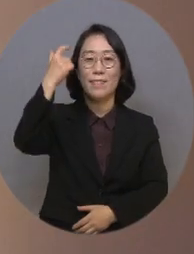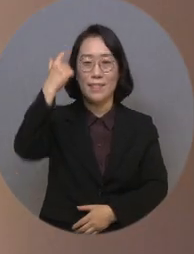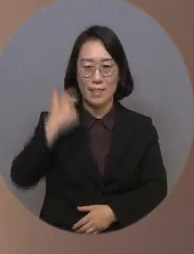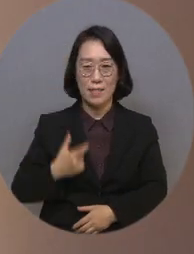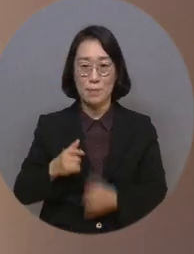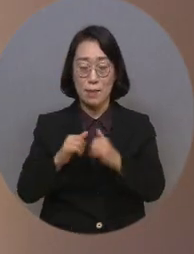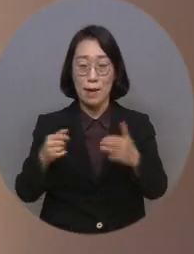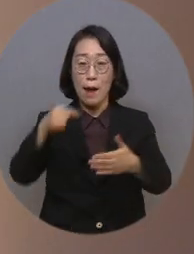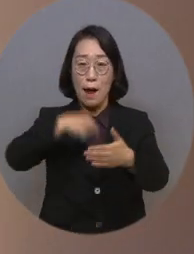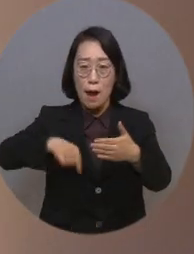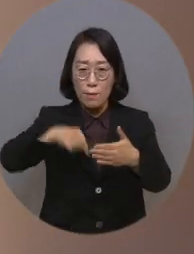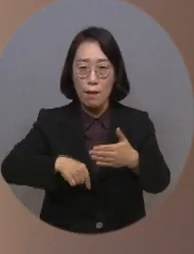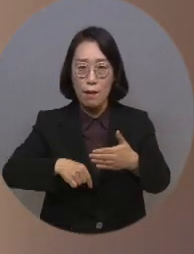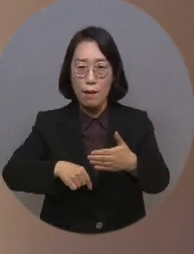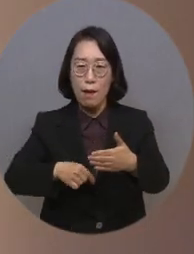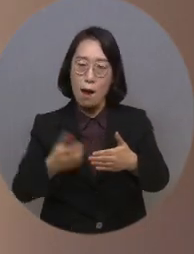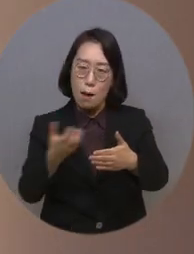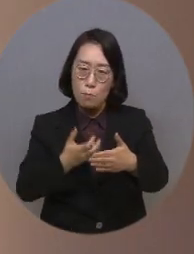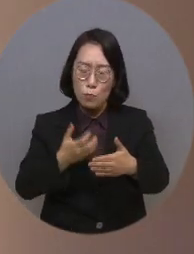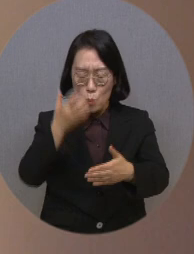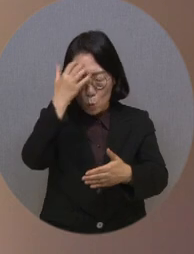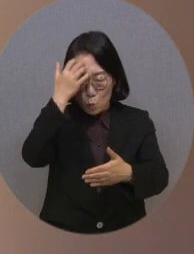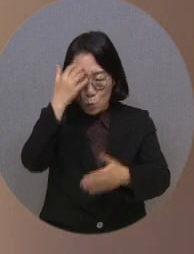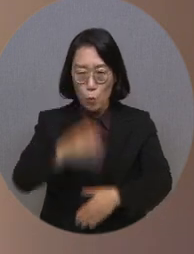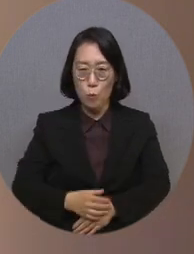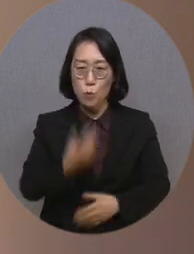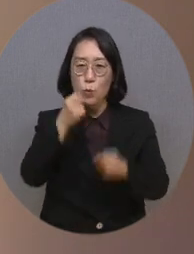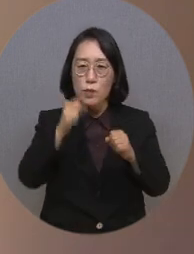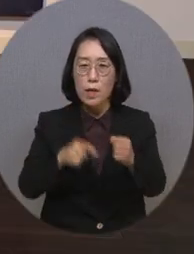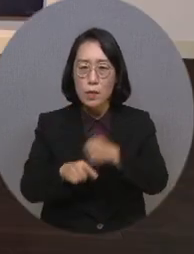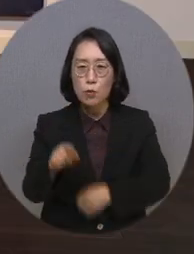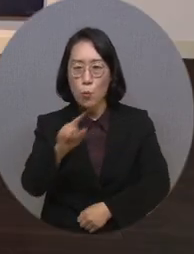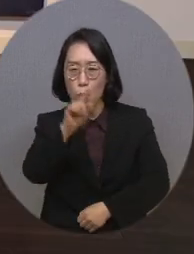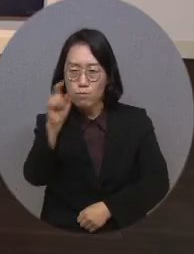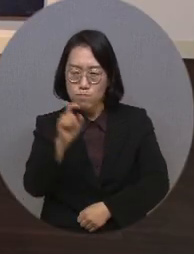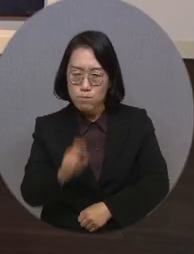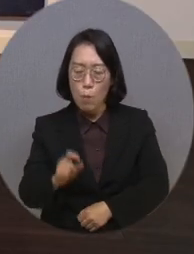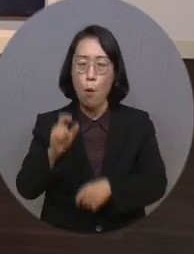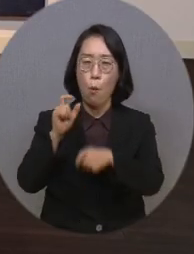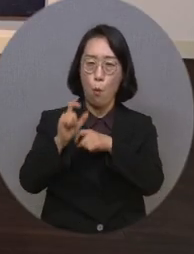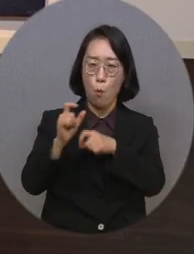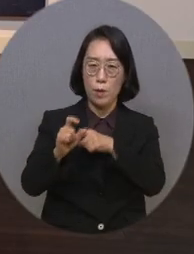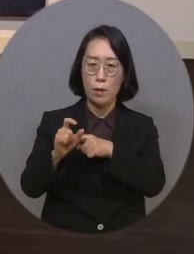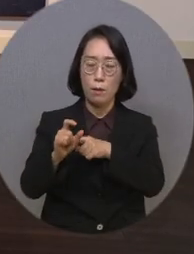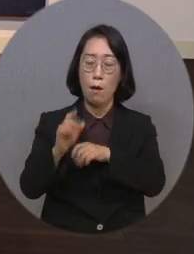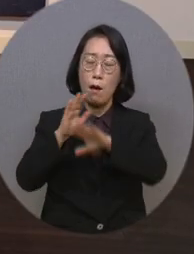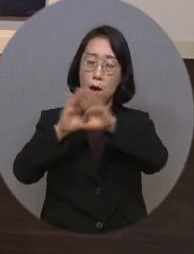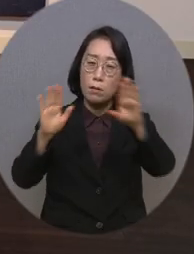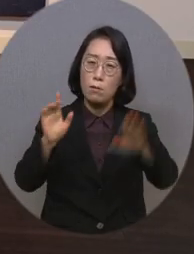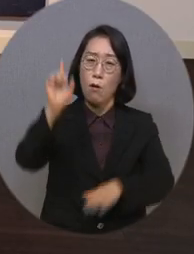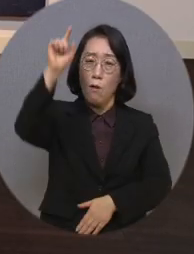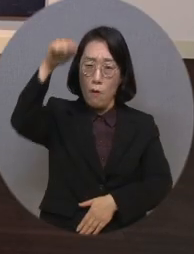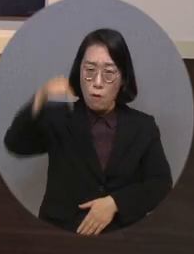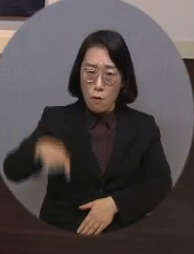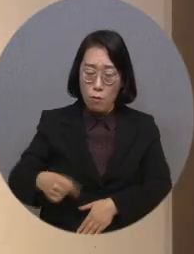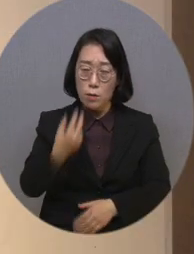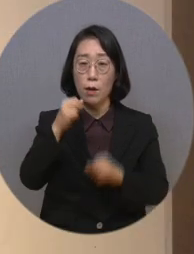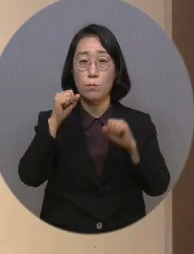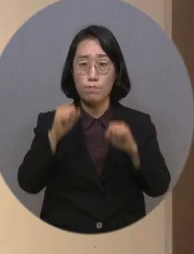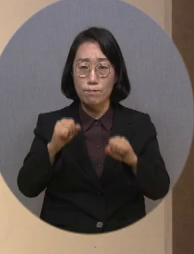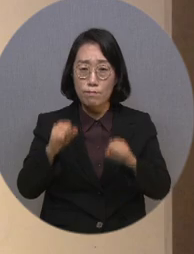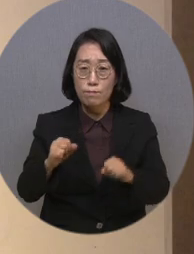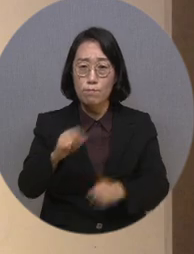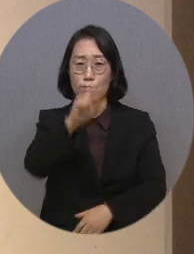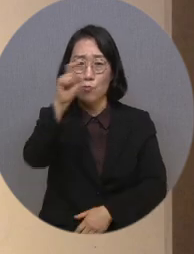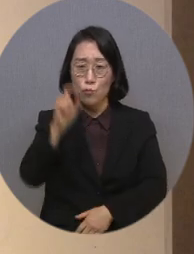인간 내면의 아픔과 고통, 그리고 존재 이유를 고민하며 더 나아가 우주의 존재와 인간 존재에 대한